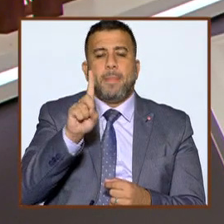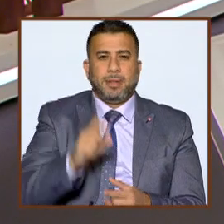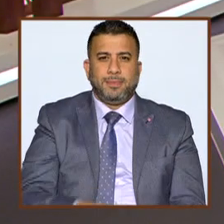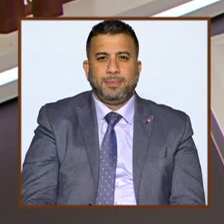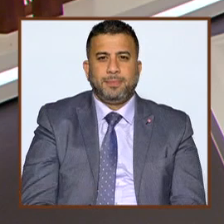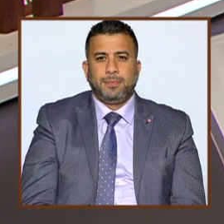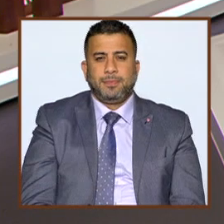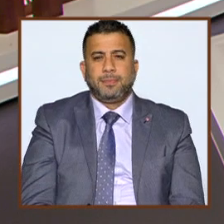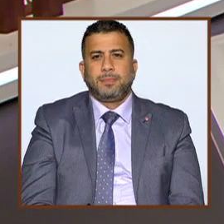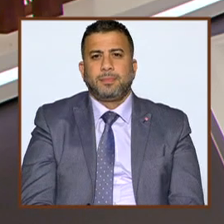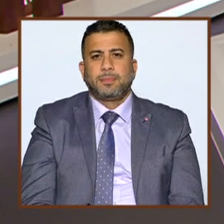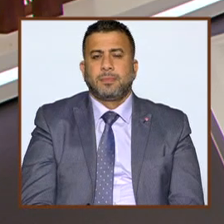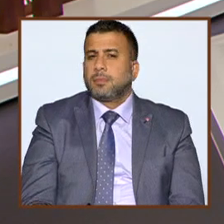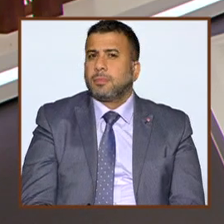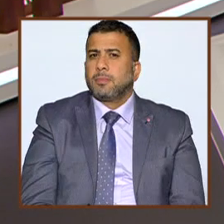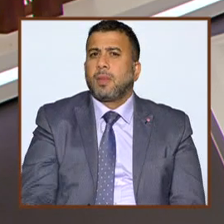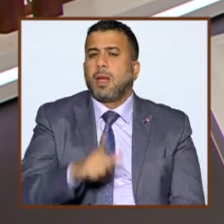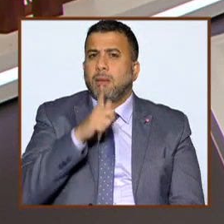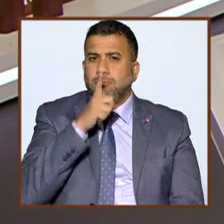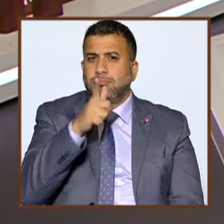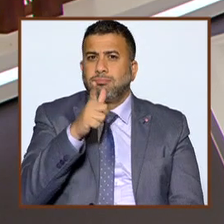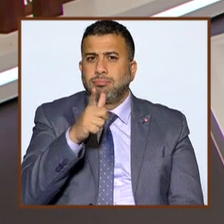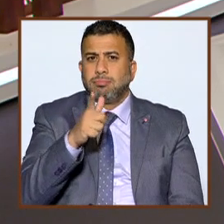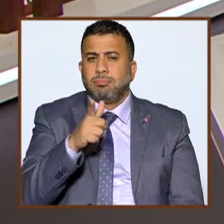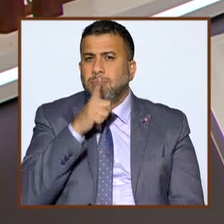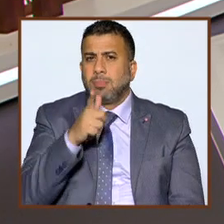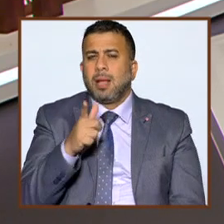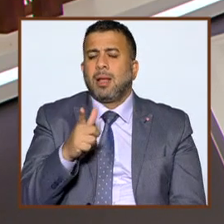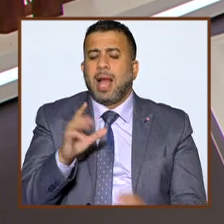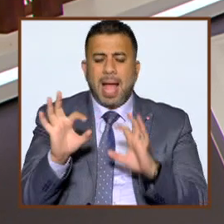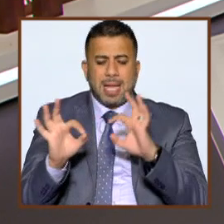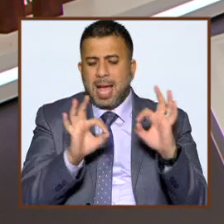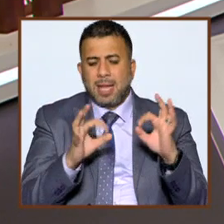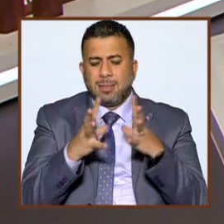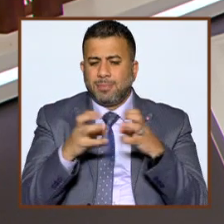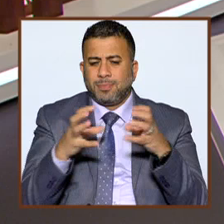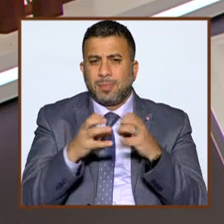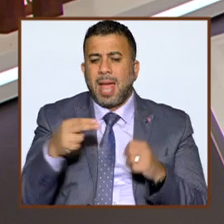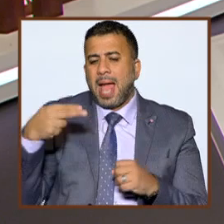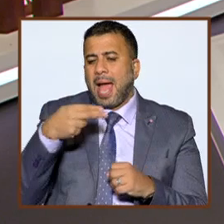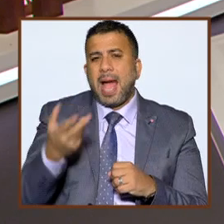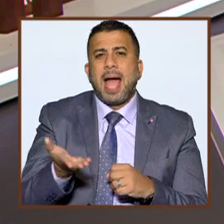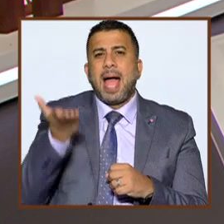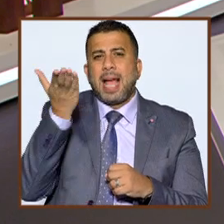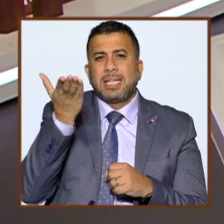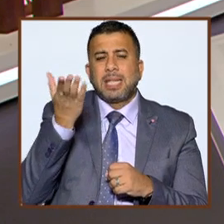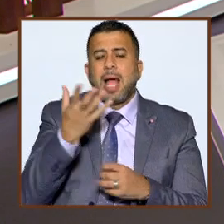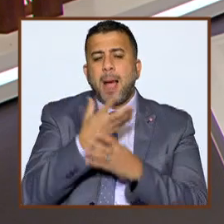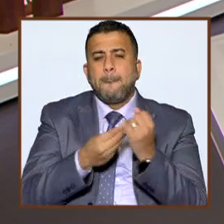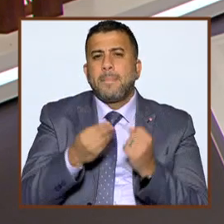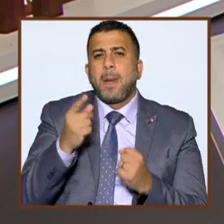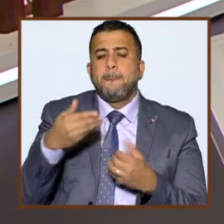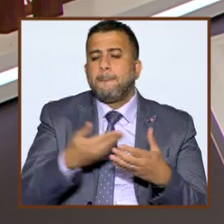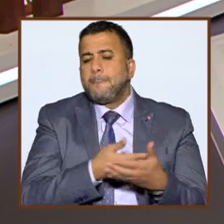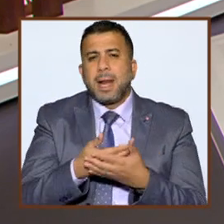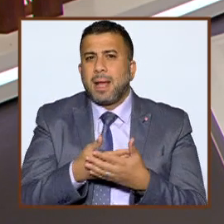أم محمد بن أبو ظبي تسأل عن قول الله تعالى: وآتينا عيسى بن مريم البينات وأيدناه بروح القدس، تقول: ما